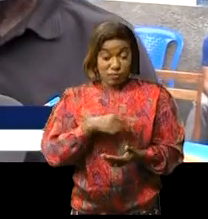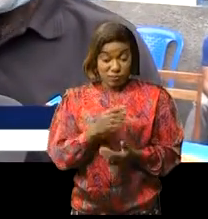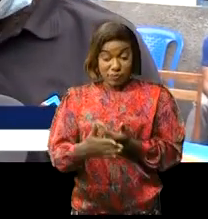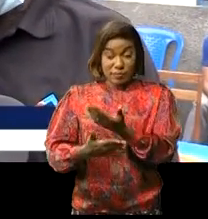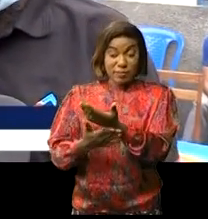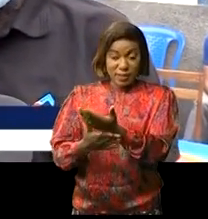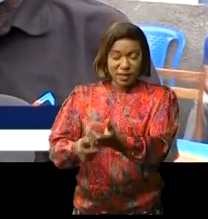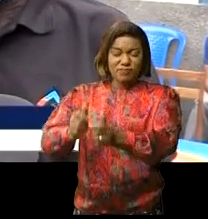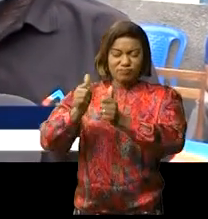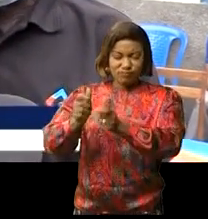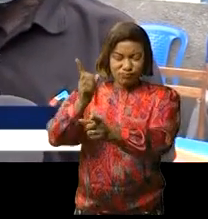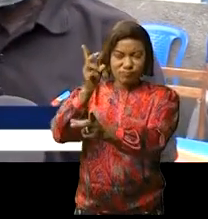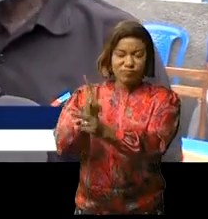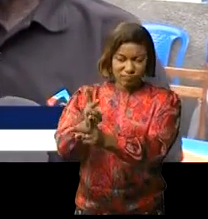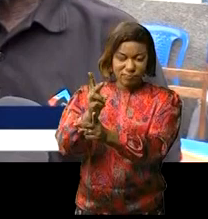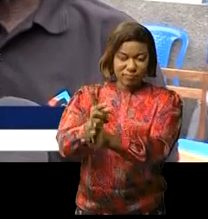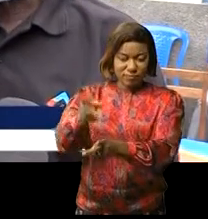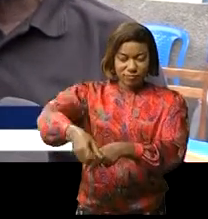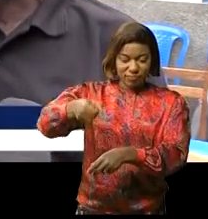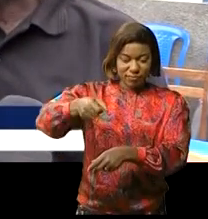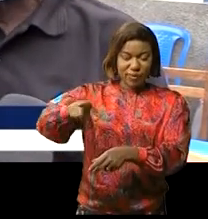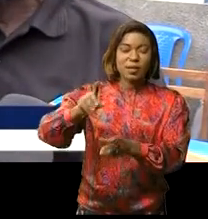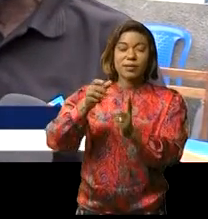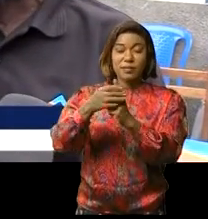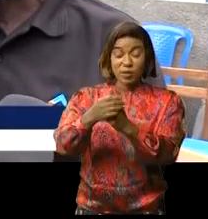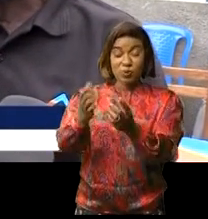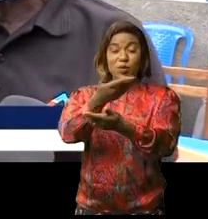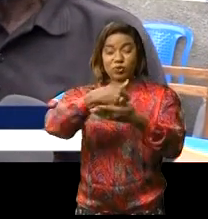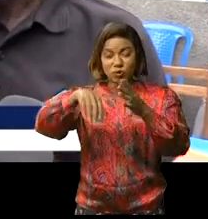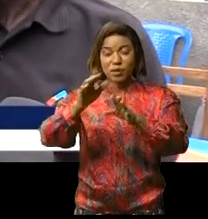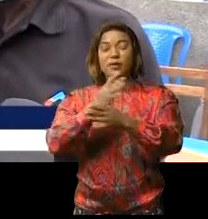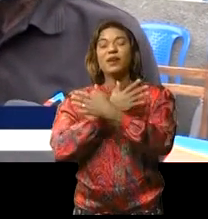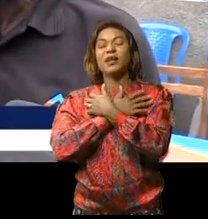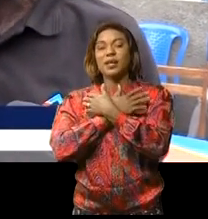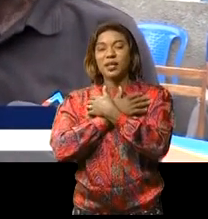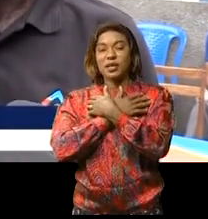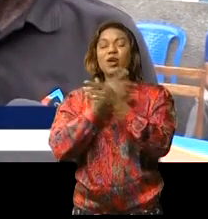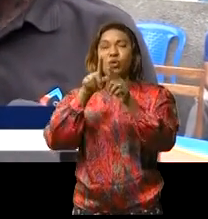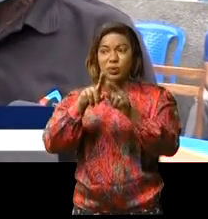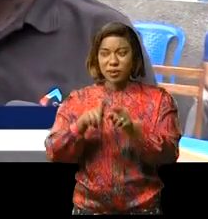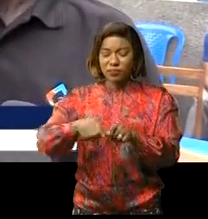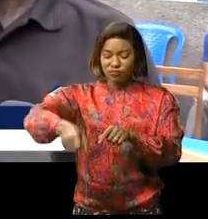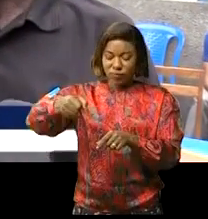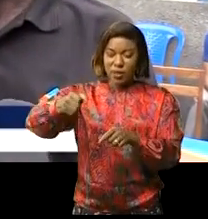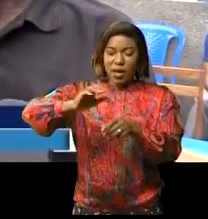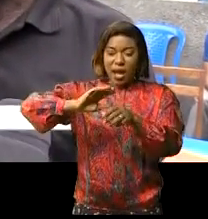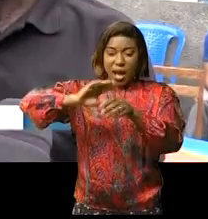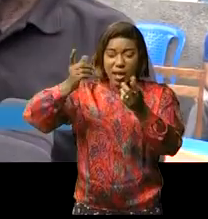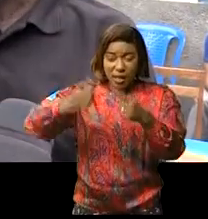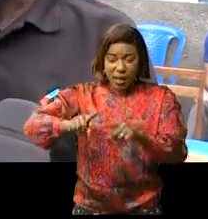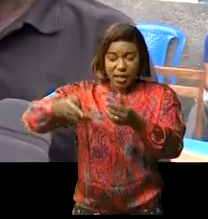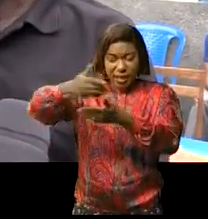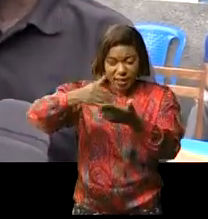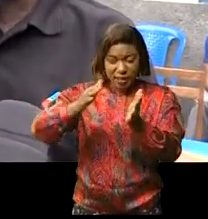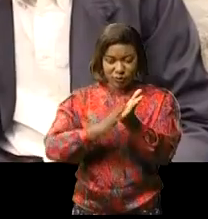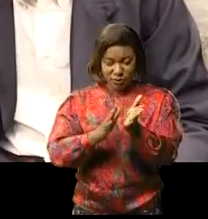parents, pendant ces temps, bientôt là ils vont aller en vacances, qu'ils gardent jalousement ces kits afin de les